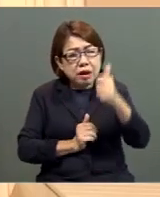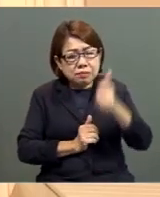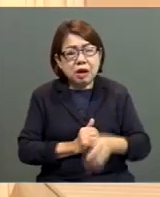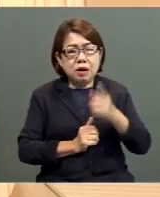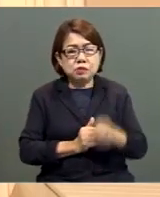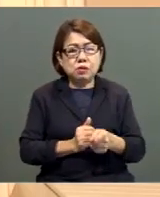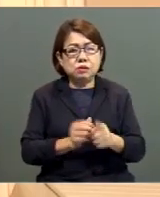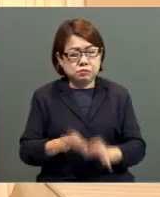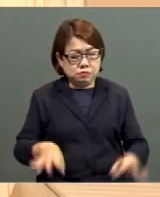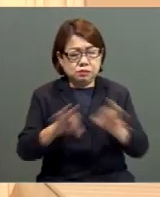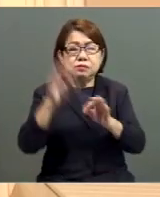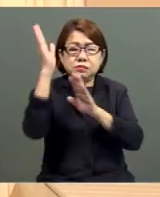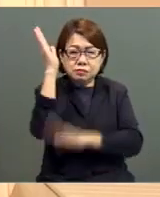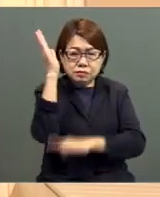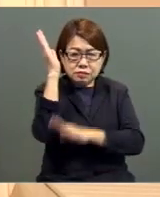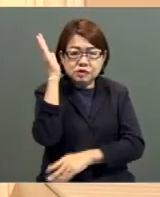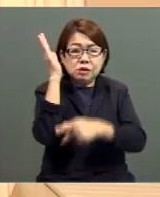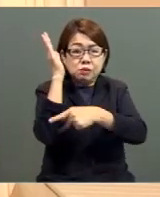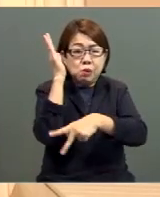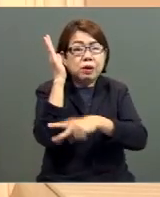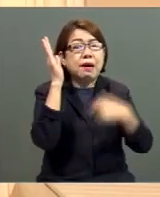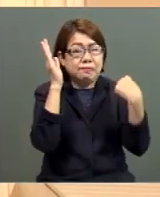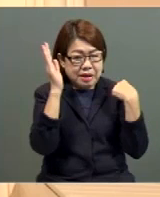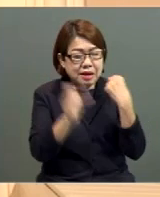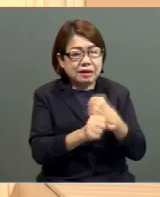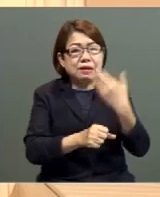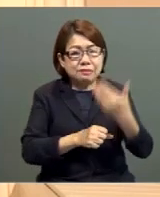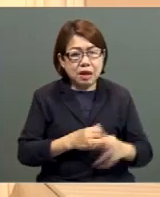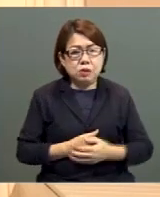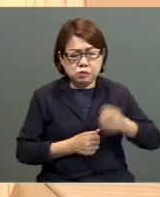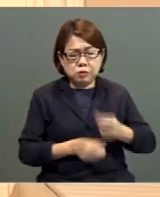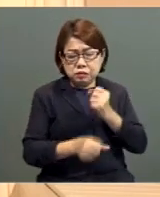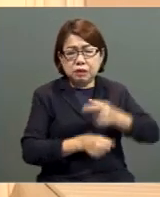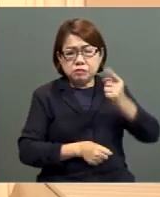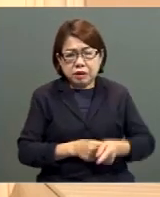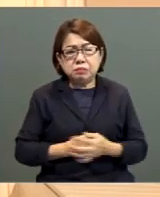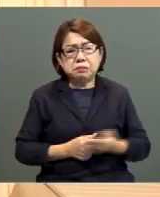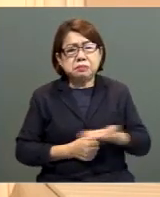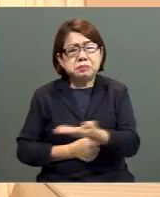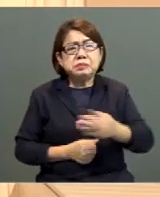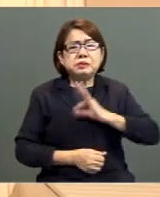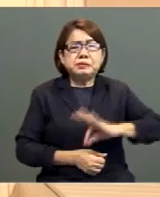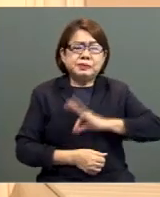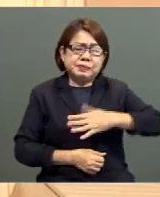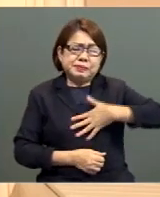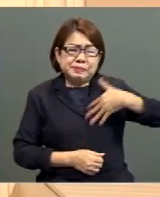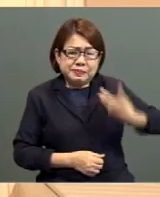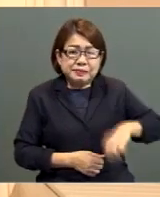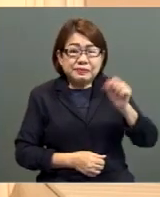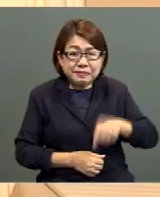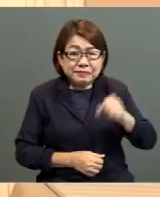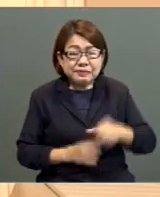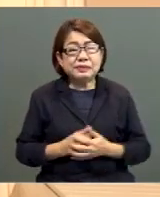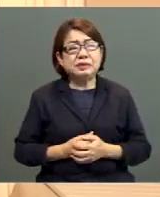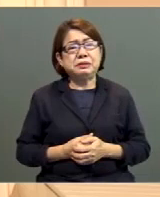แดนภาคใต้และภูเก็ตเป็นต้นซึ่งจะต้องเอาจริงเอาจังเราอาจจะรู้สึกนะครับไม่สะดวกสบายเช่นปกติบ้